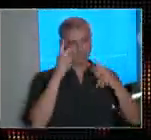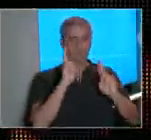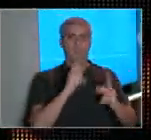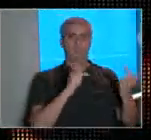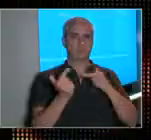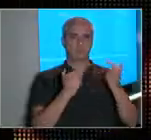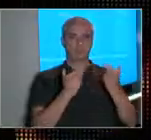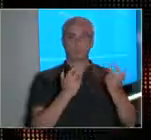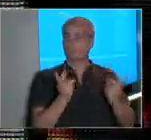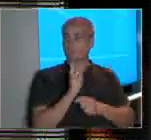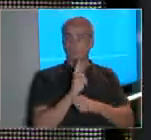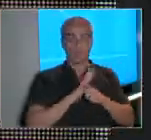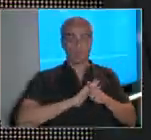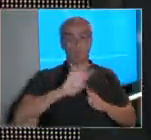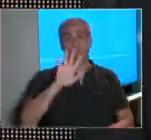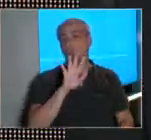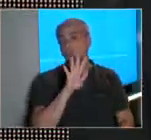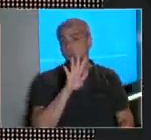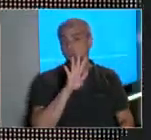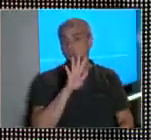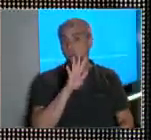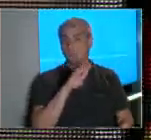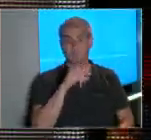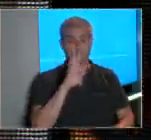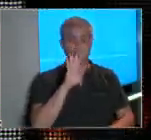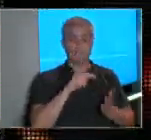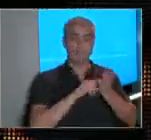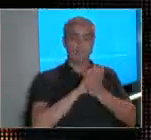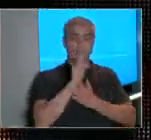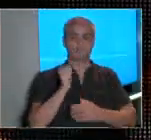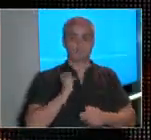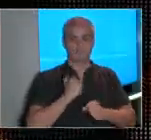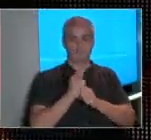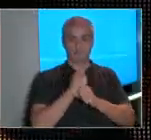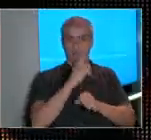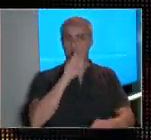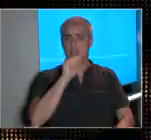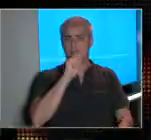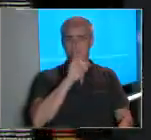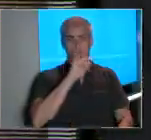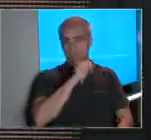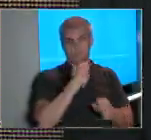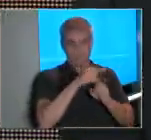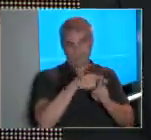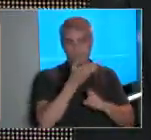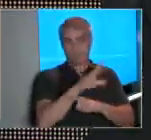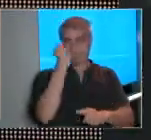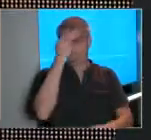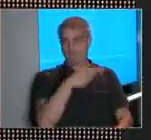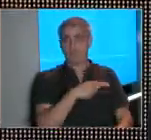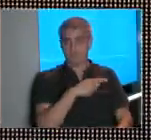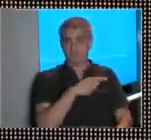הפסקת אש. היא נשמרה 5 חודשים. ב-4 בנובמבר צהל פעל בחאן יונס. כתוצאה מפעולה זו נהרגו